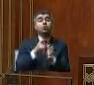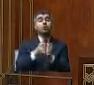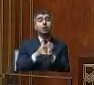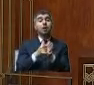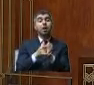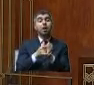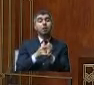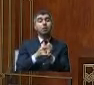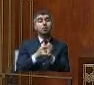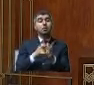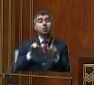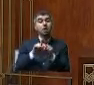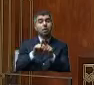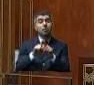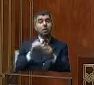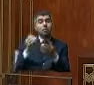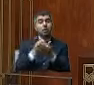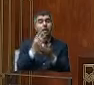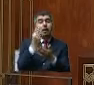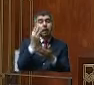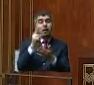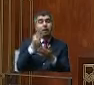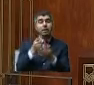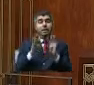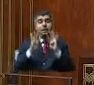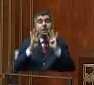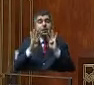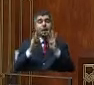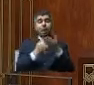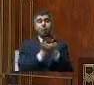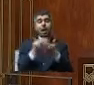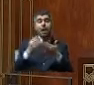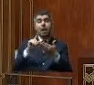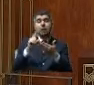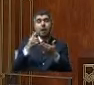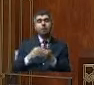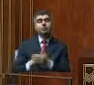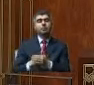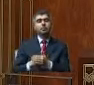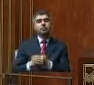الحديديه واللوينه باش يسترجعوا 3.8 ديال المليار ديال الدرهم.